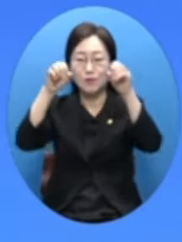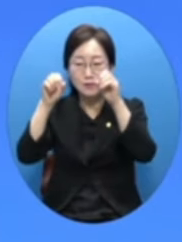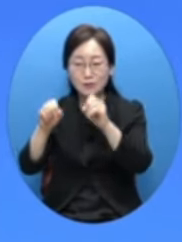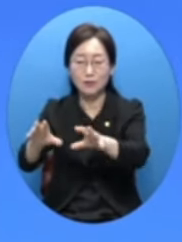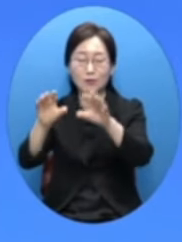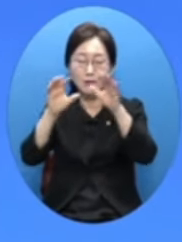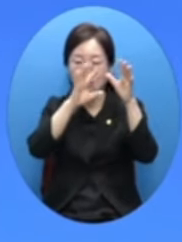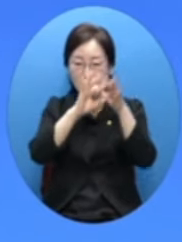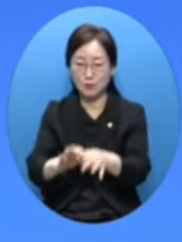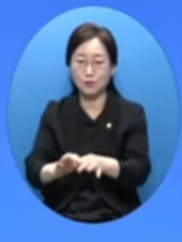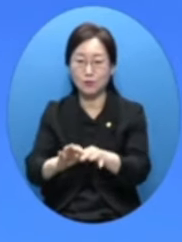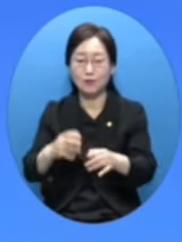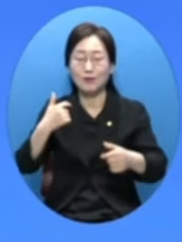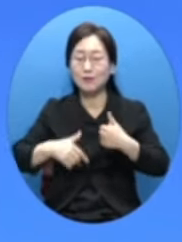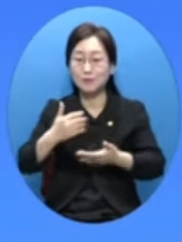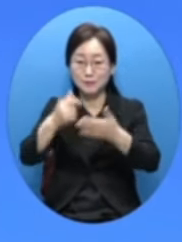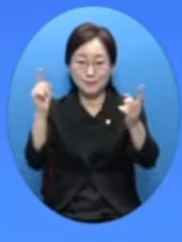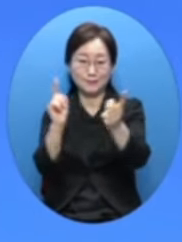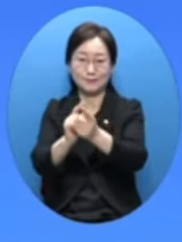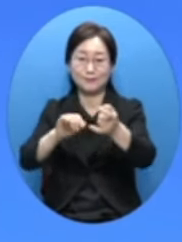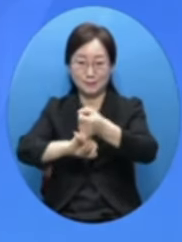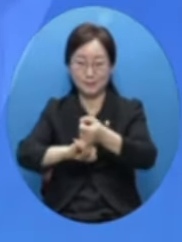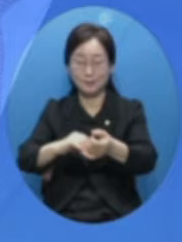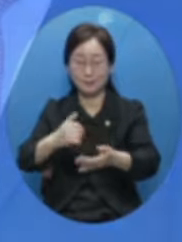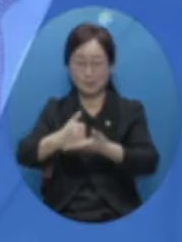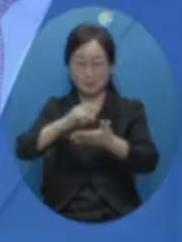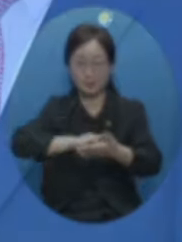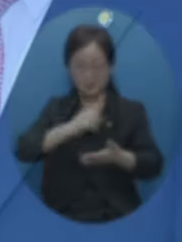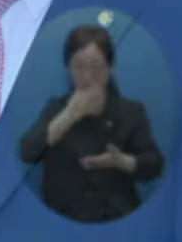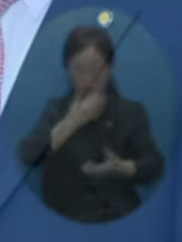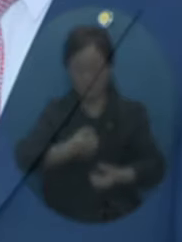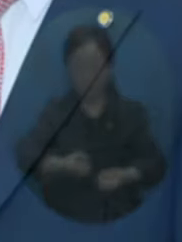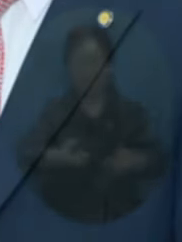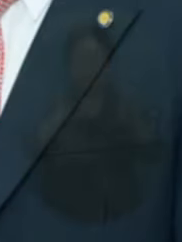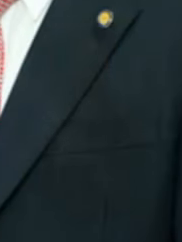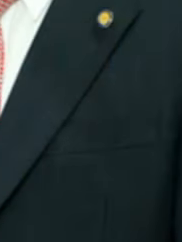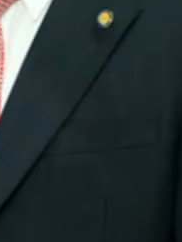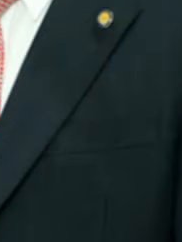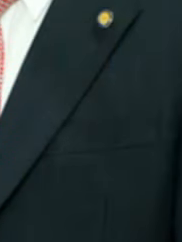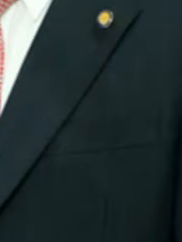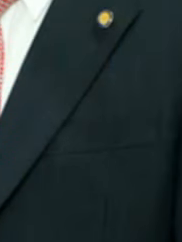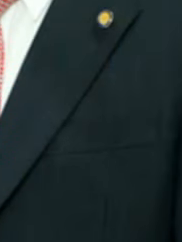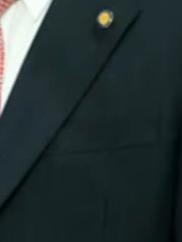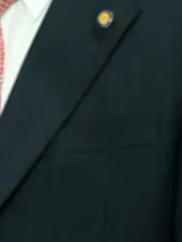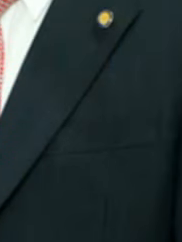전하고 또 전하다가 기쁨으로 주님 맞이할 수 있는 여러분 모두가 되시기를 주님으로 축원합니다.